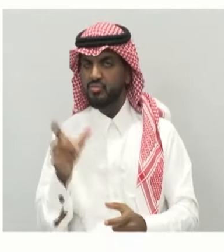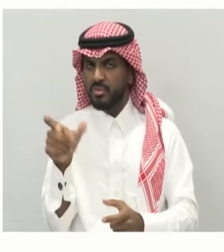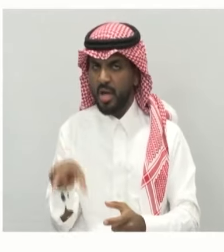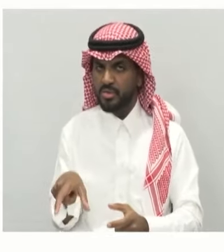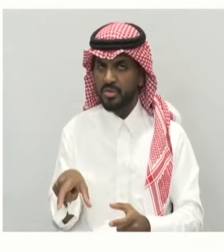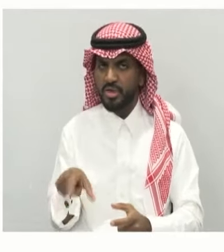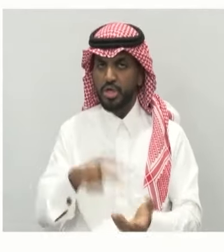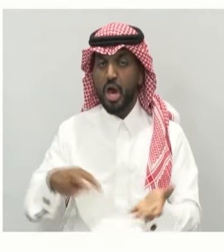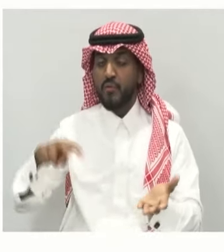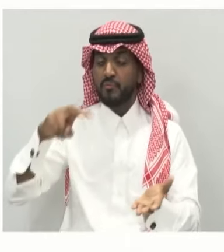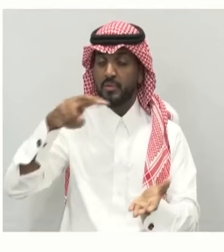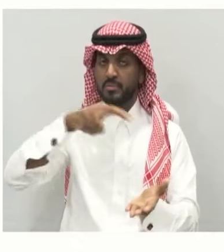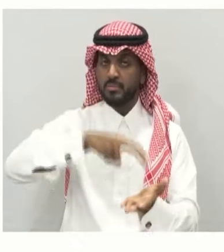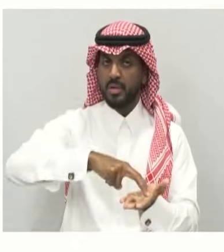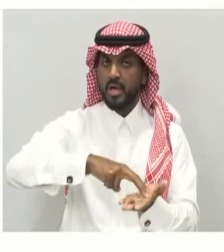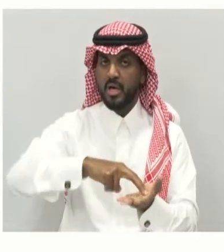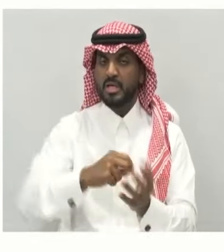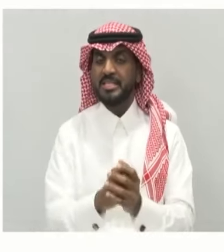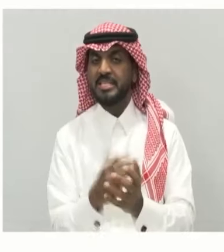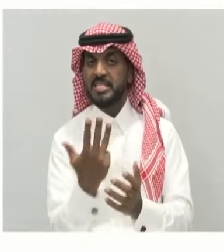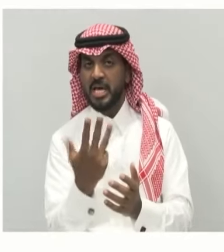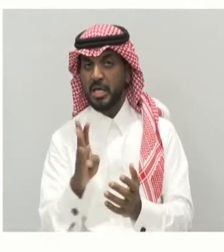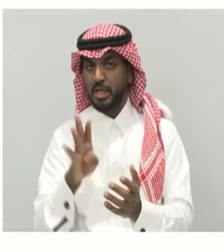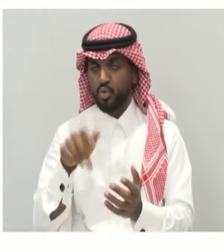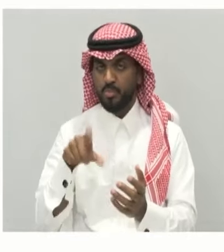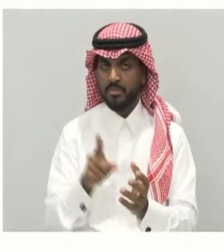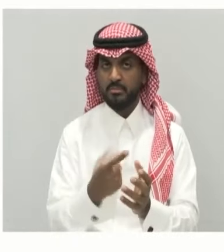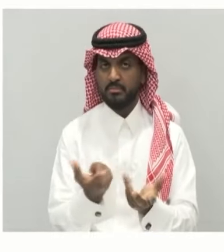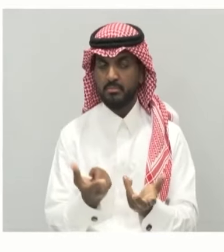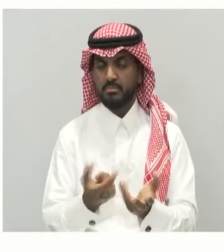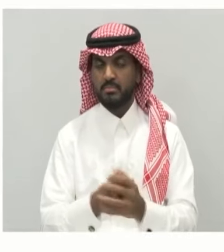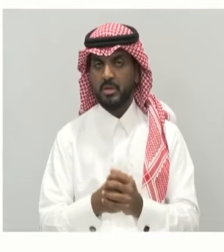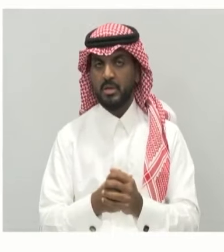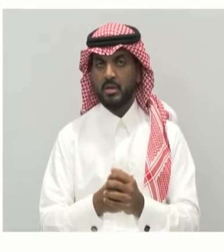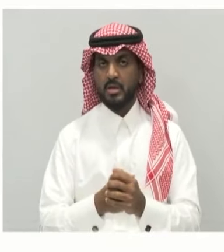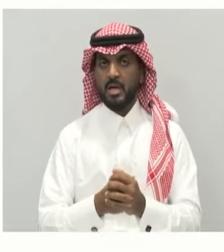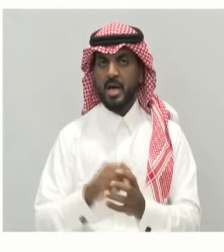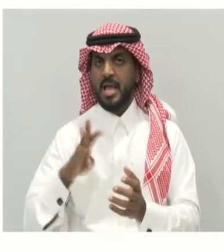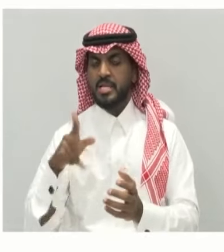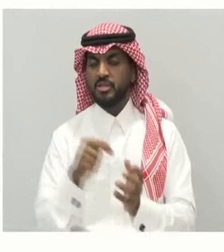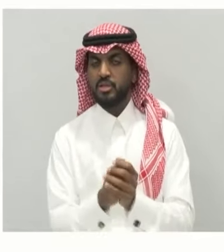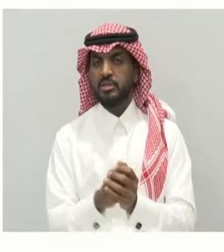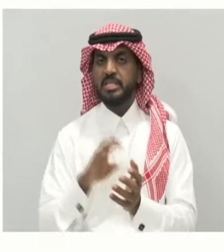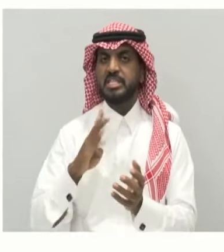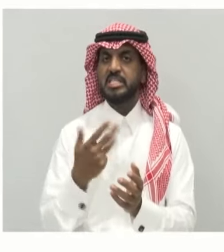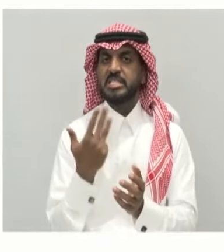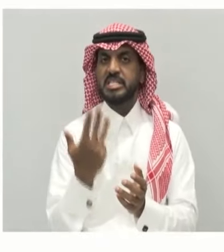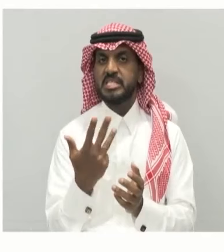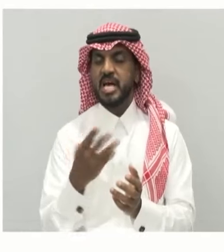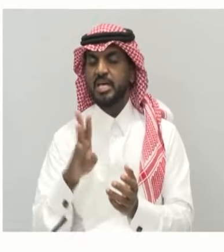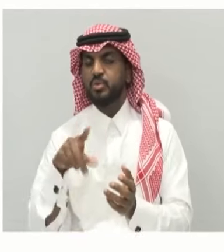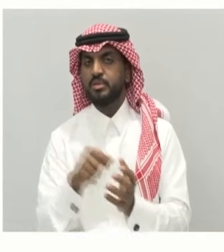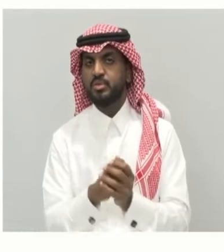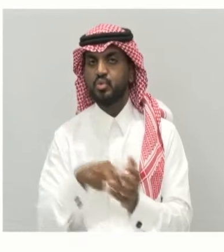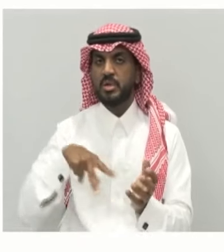يقفز 9 ك م ما رايكم هل يستطيع ان يقفز 9 ك م انت لو بتمشي